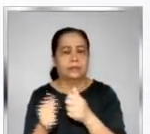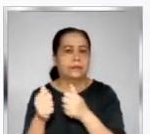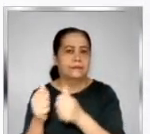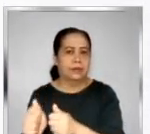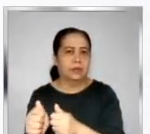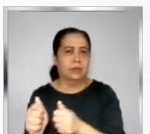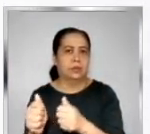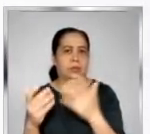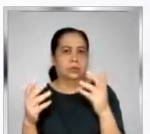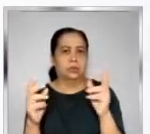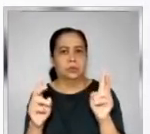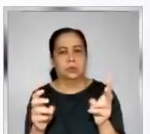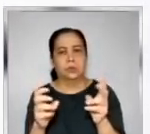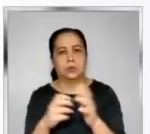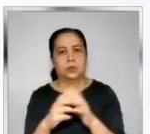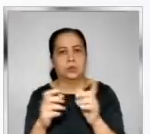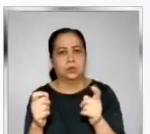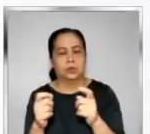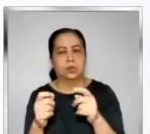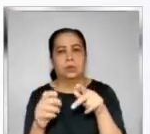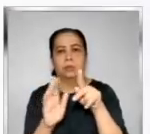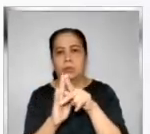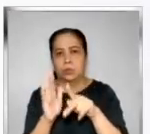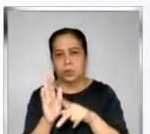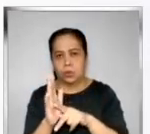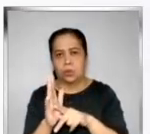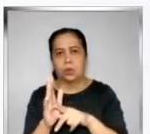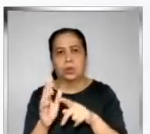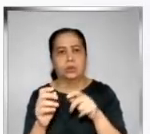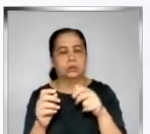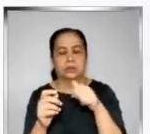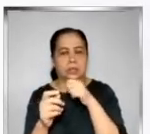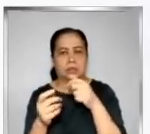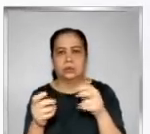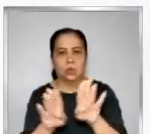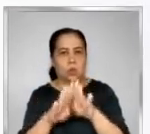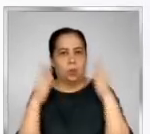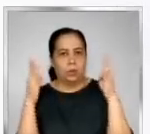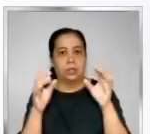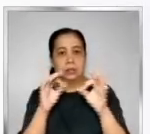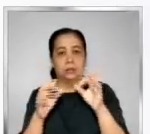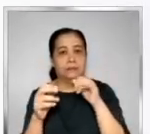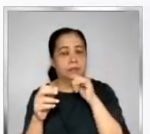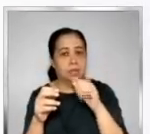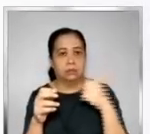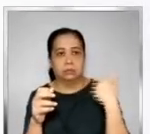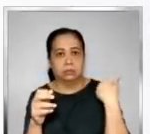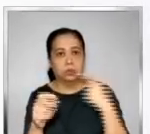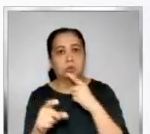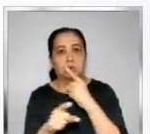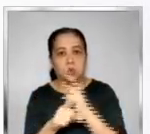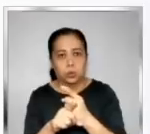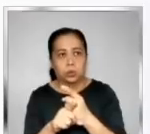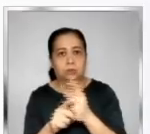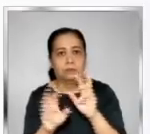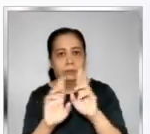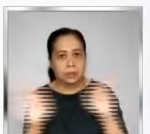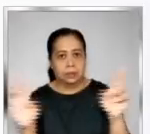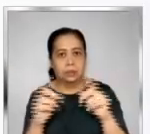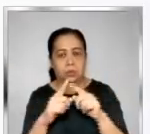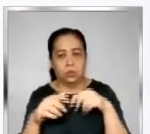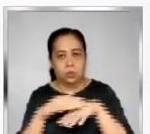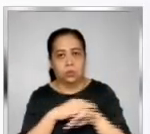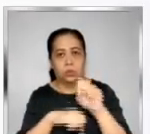mga safety protocols at hindi natin pagbubukasin hanggang hindi po sila safe. No? Number four, hintayin po muna